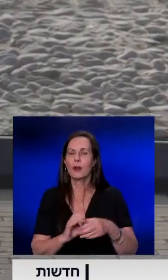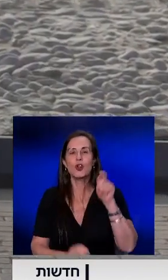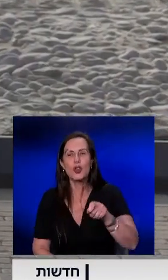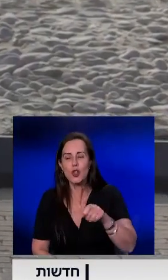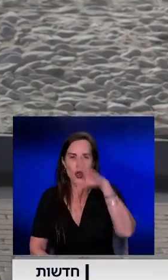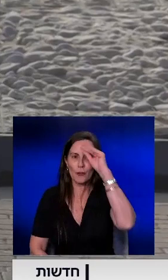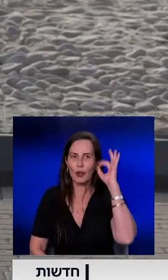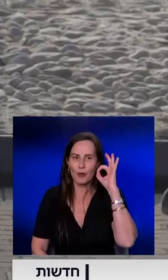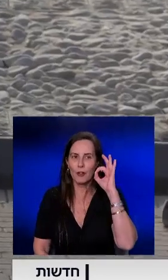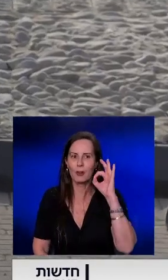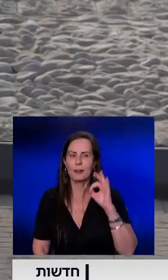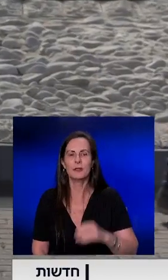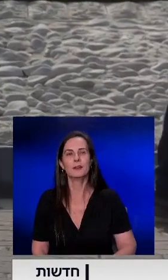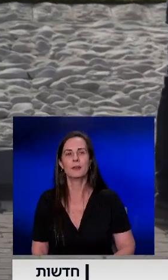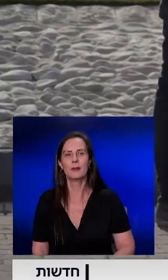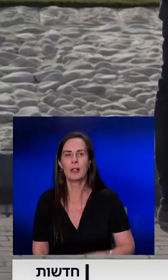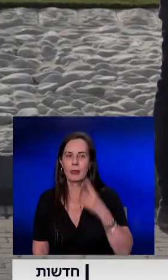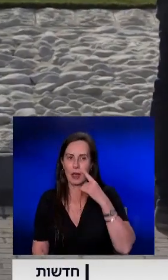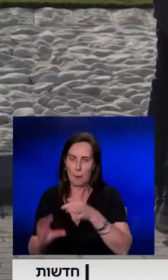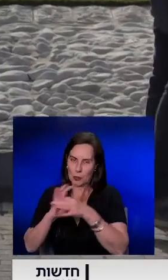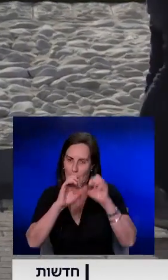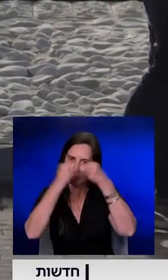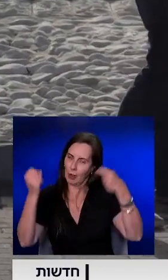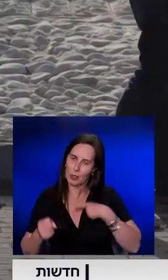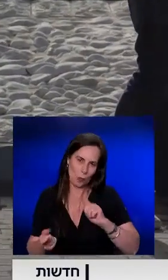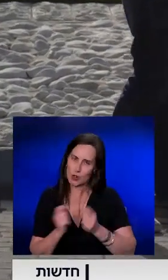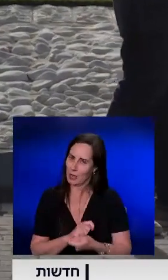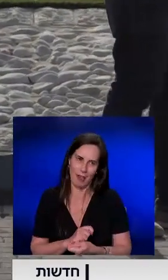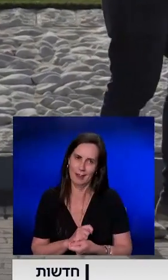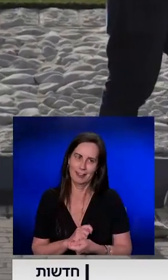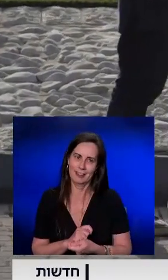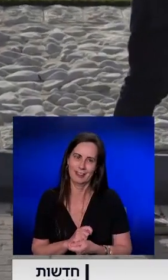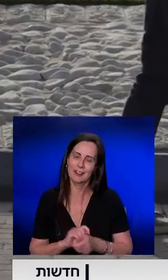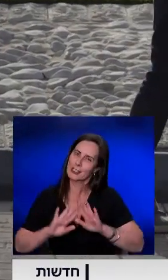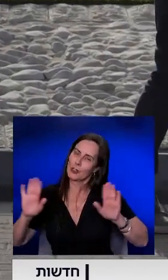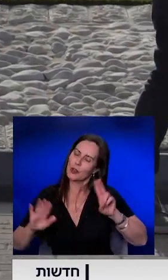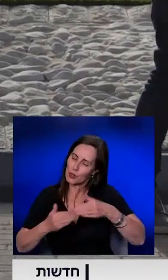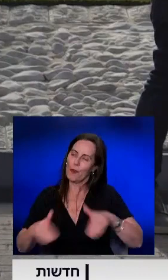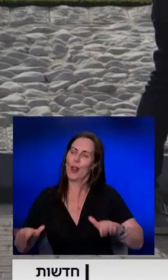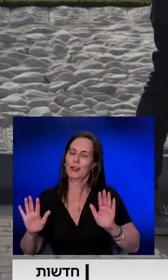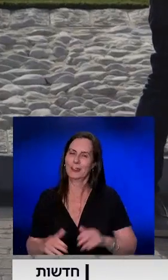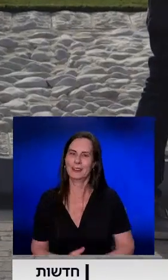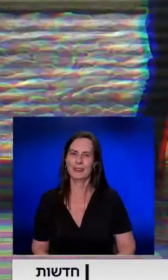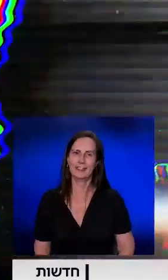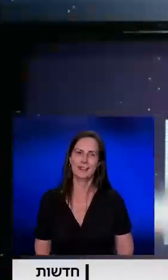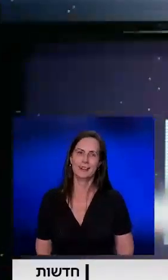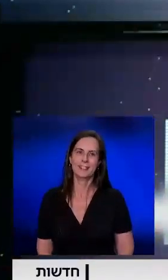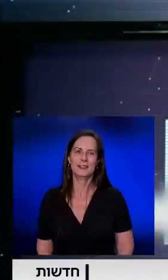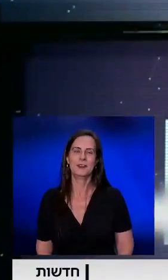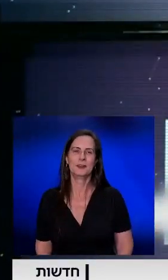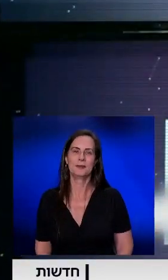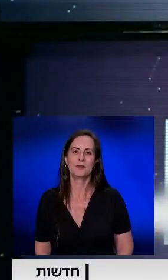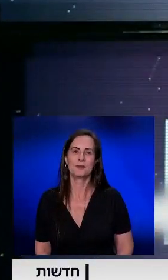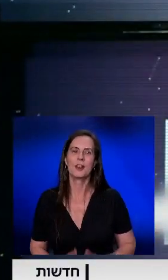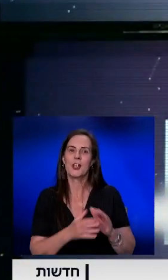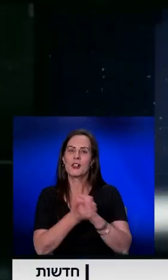לך בכל שעריך? טוב, תראה, פסוקי התנ"ך אנחנו לא משנים. עד כאן, את אומרת. יש כאן, כן, יש את הגבולות. שלום